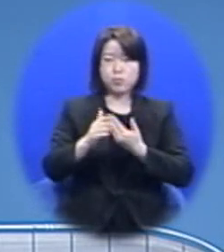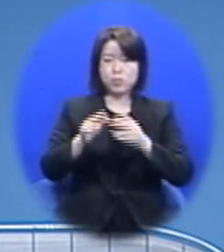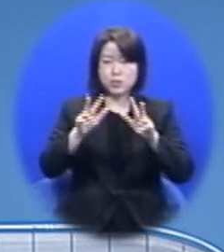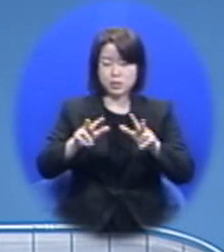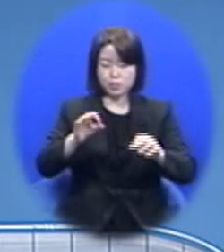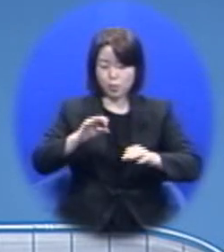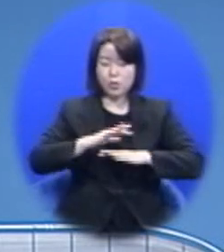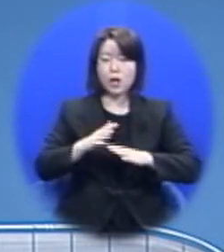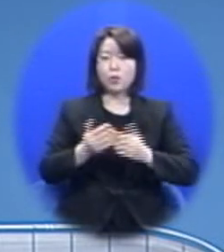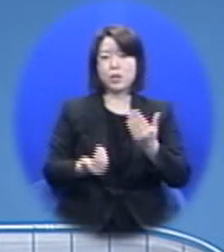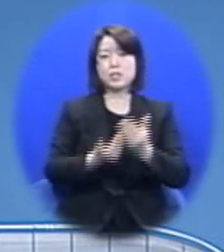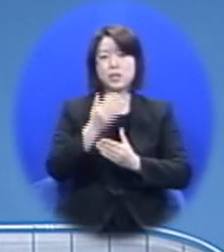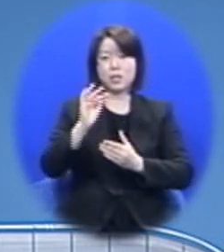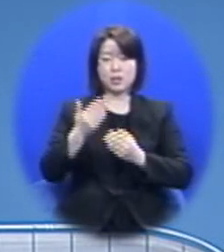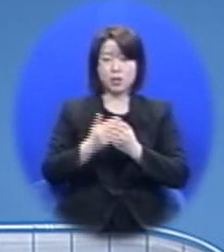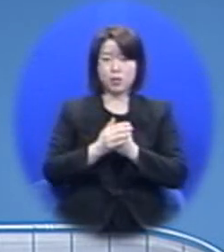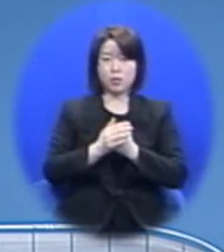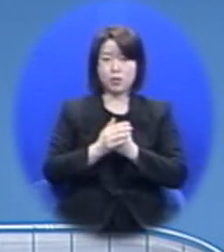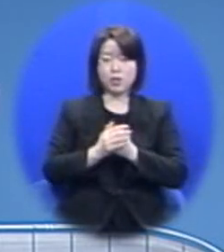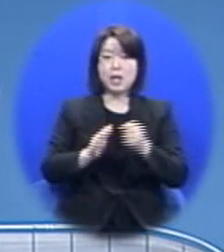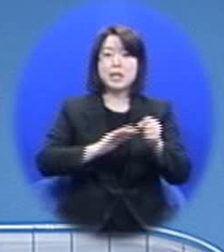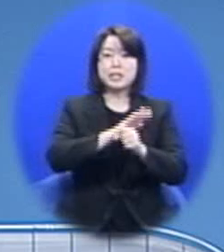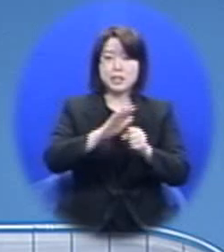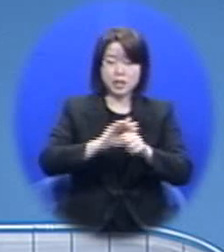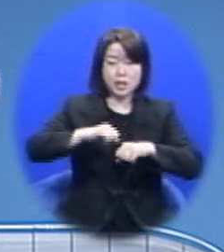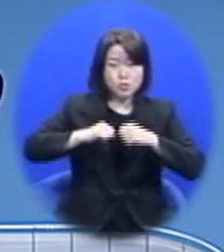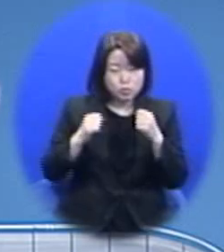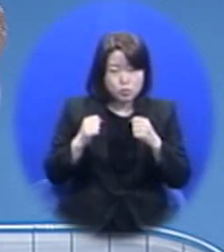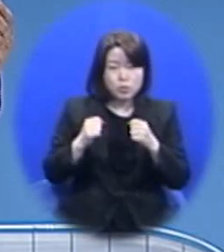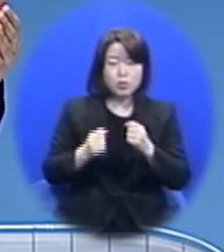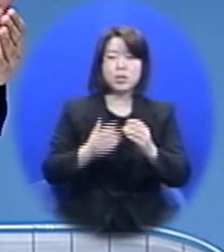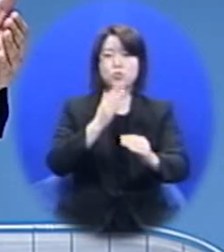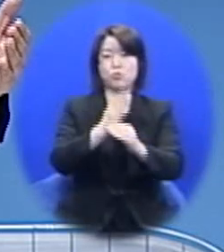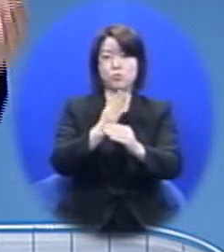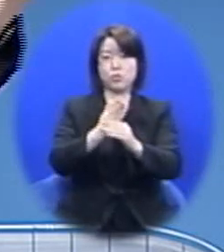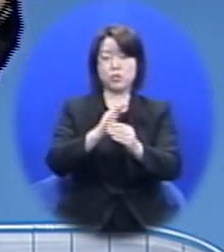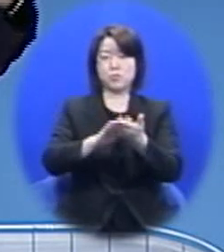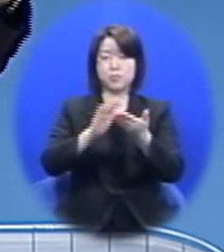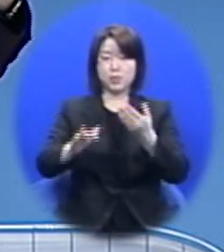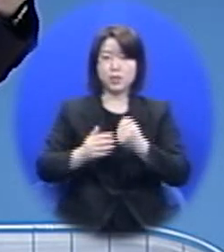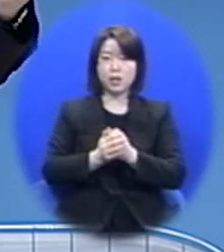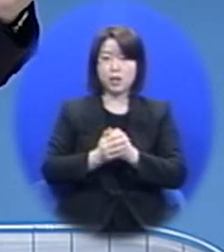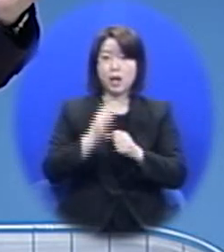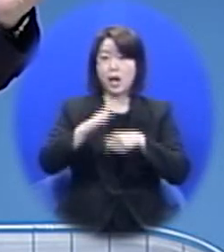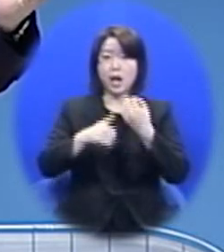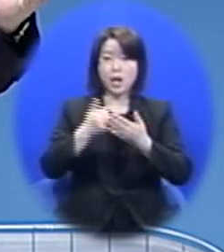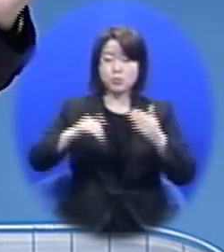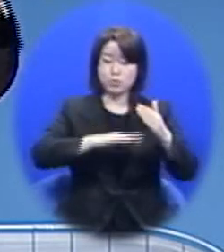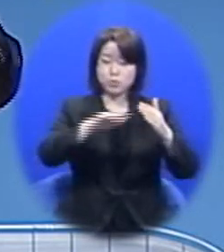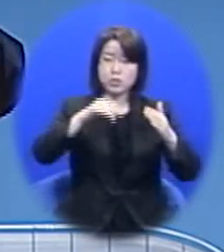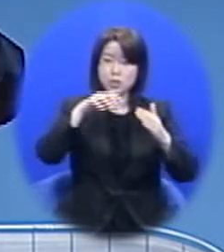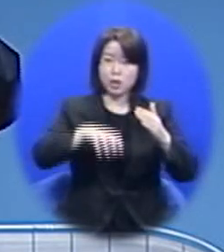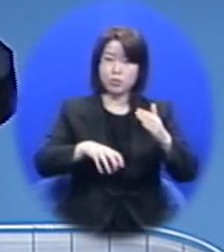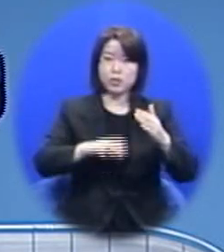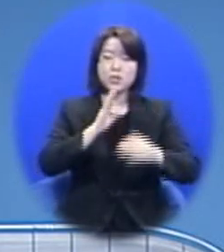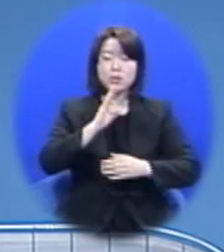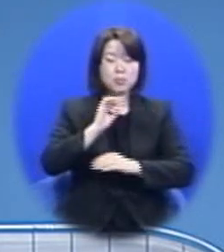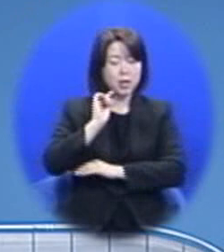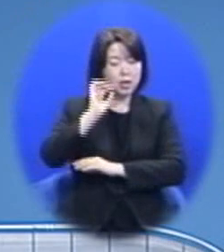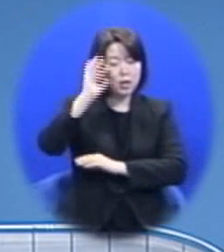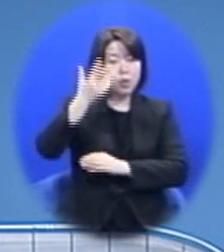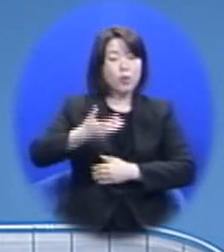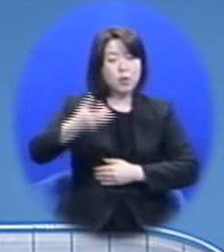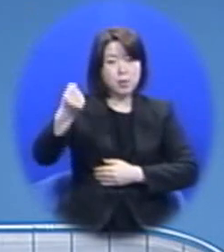순종이 핵심입니다. 예수님께서 우리 가운데 정말 영광 받으시는, 주님이 정말 우리와